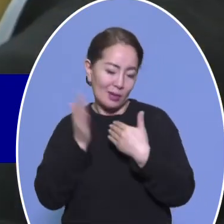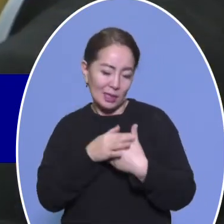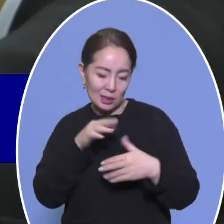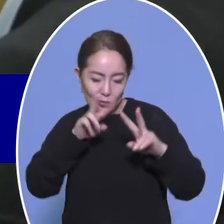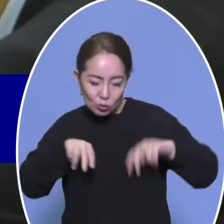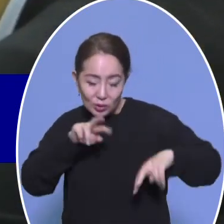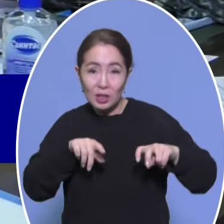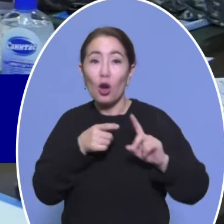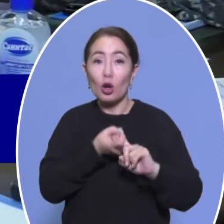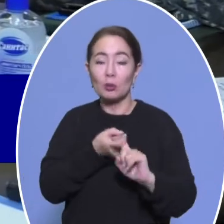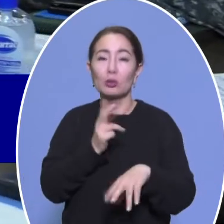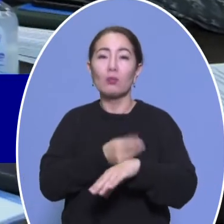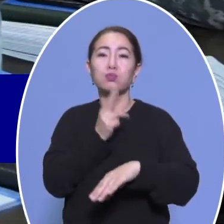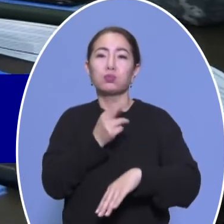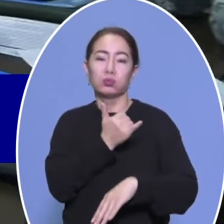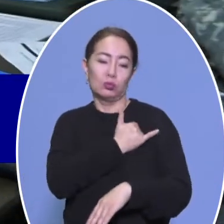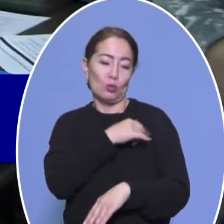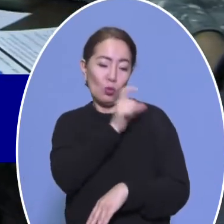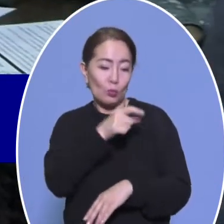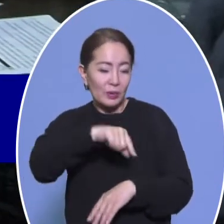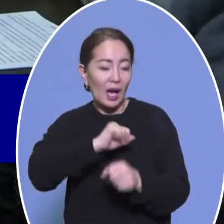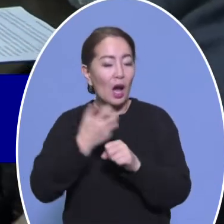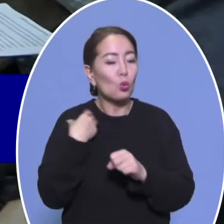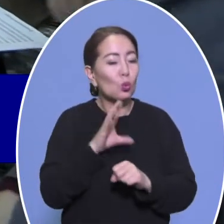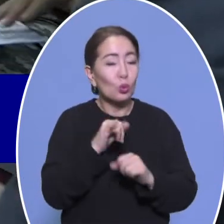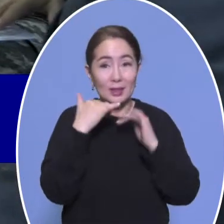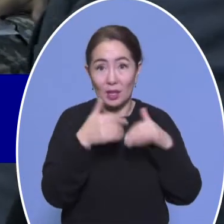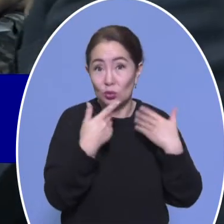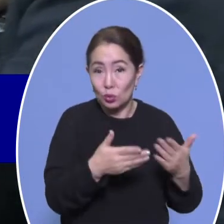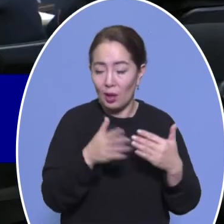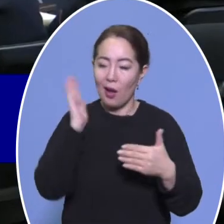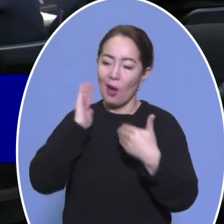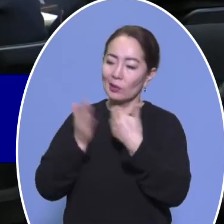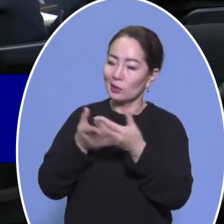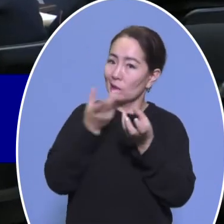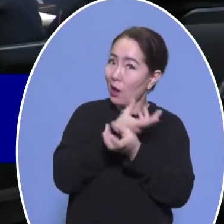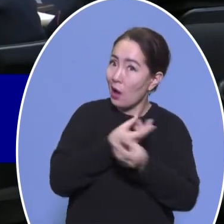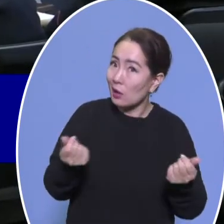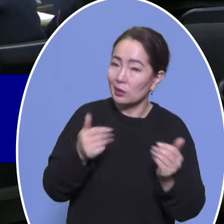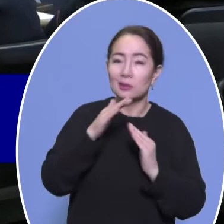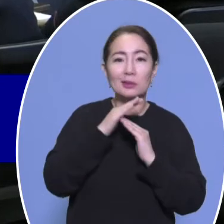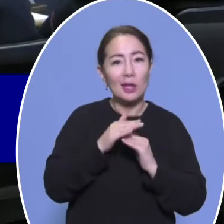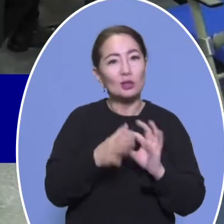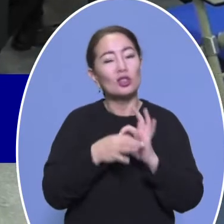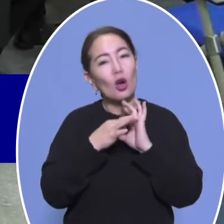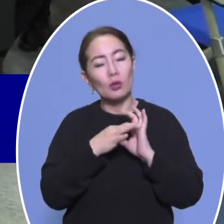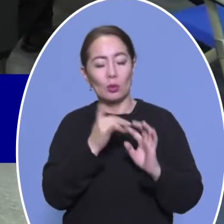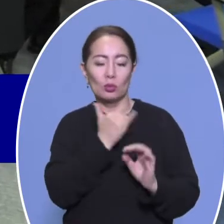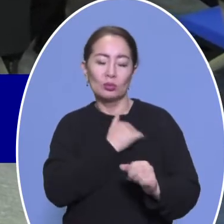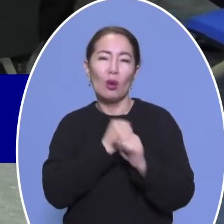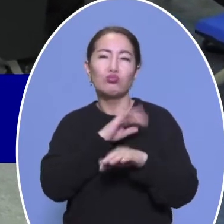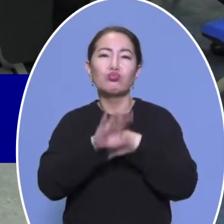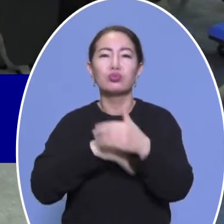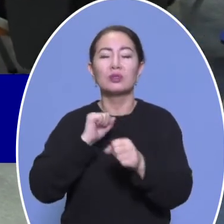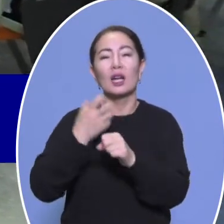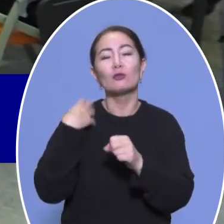чиглэлээр удирдах албан тушаалтны үүрэг хариуцлага, авилгын шалтгааны нөхцөлийг арилгах, авилгыг таслан зогсоох чиглэлээр удирдах албан тушаалтны үүрэг